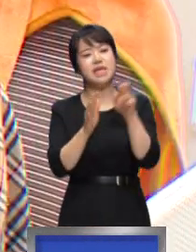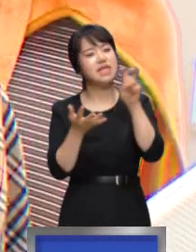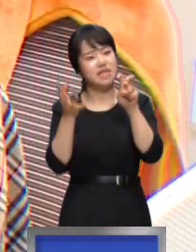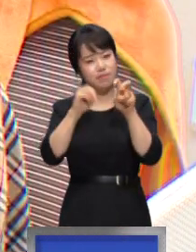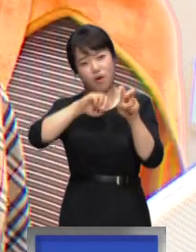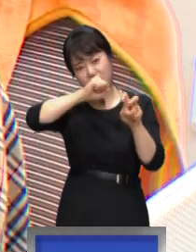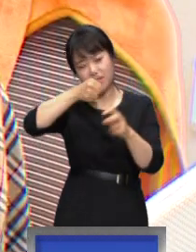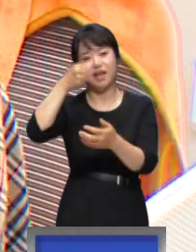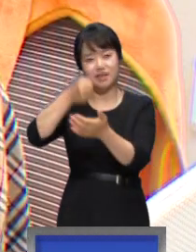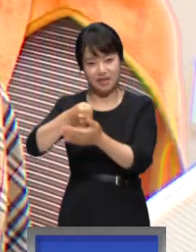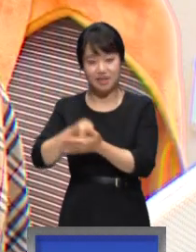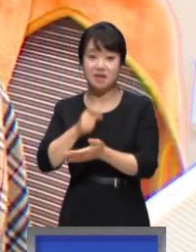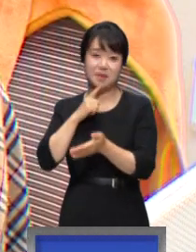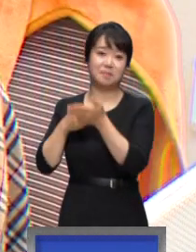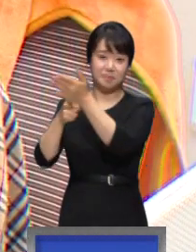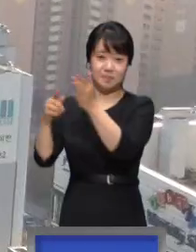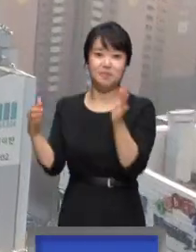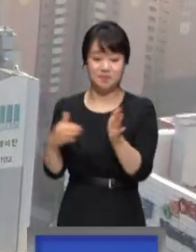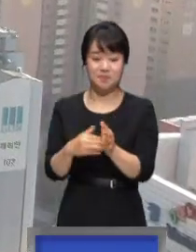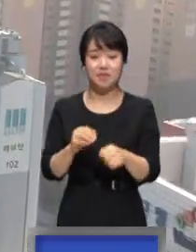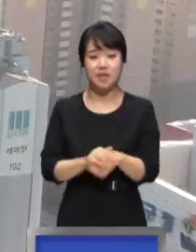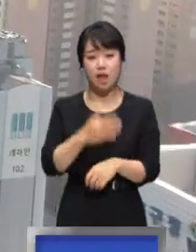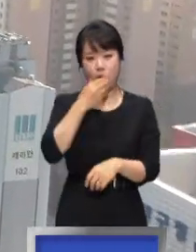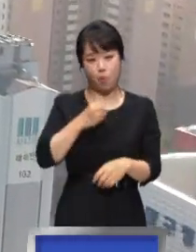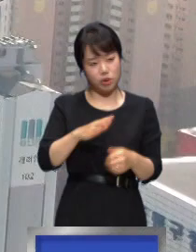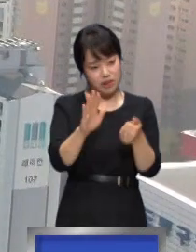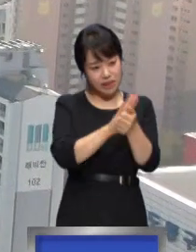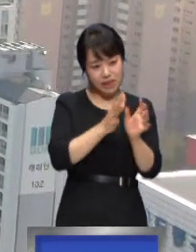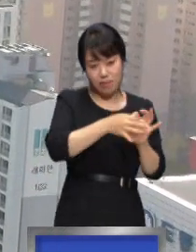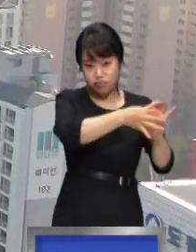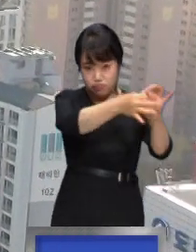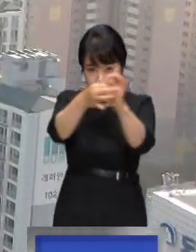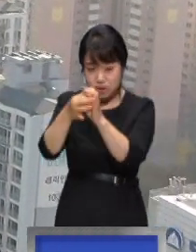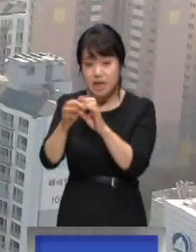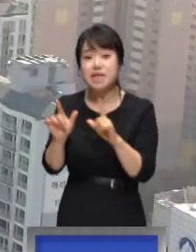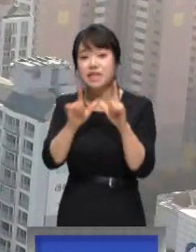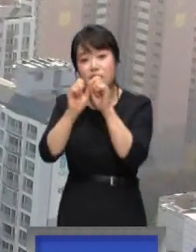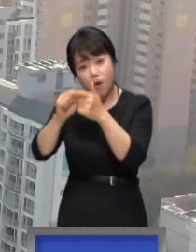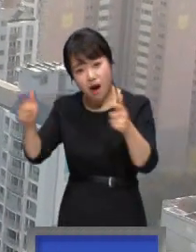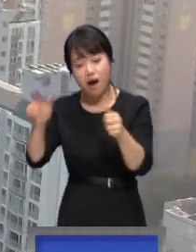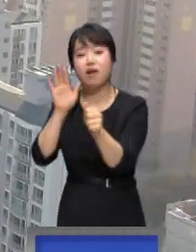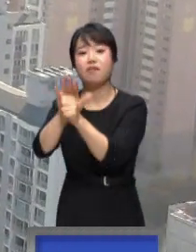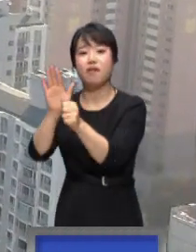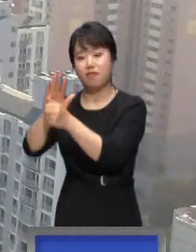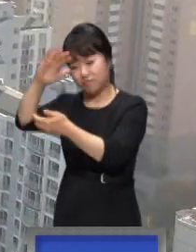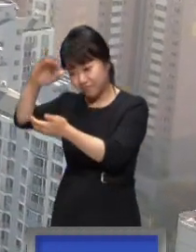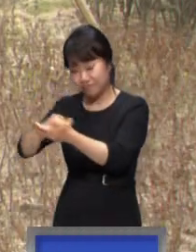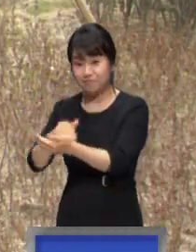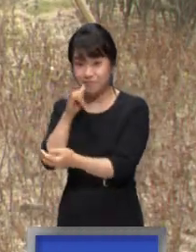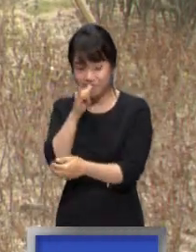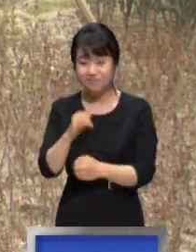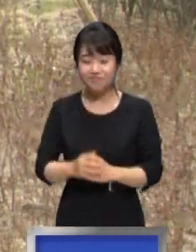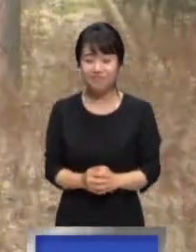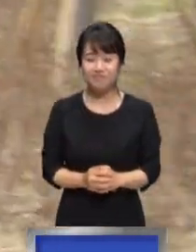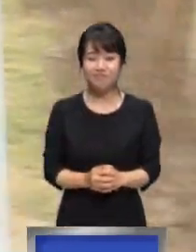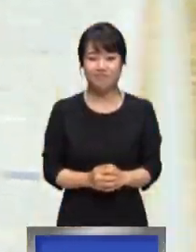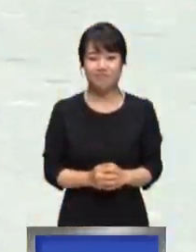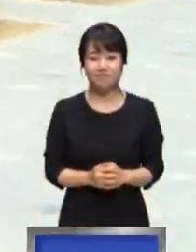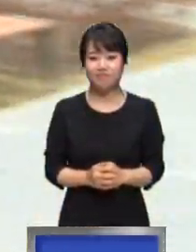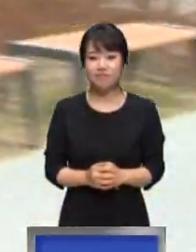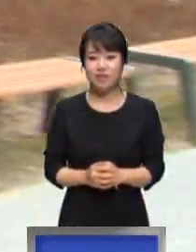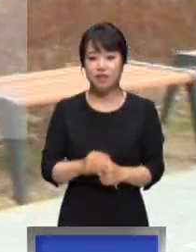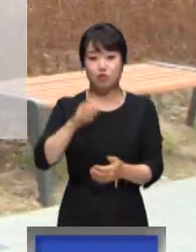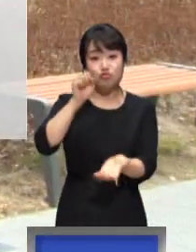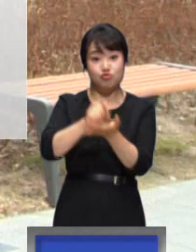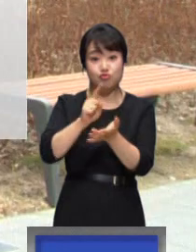원의 예산이 배정됐습니다. 복지 시스템과 연계된 생활 인프라 개선도 주요 항목에 포함됐습니다. 다락원